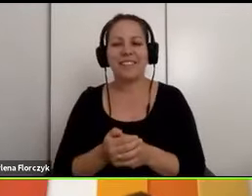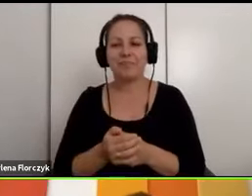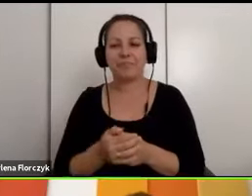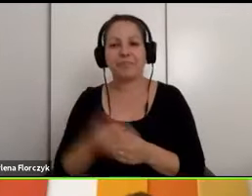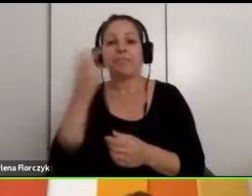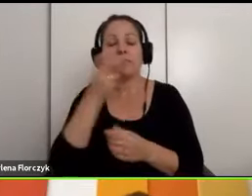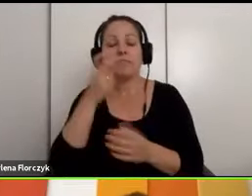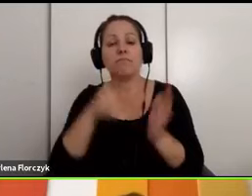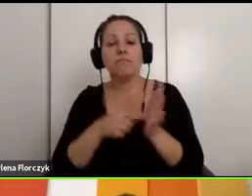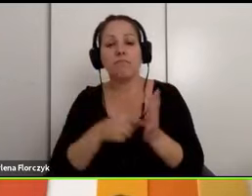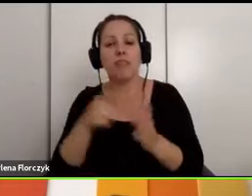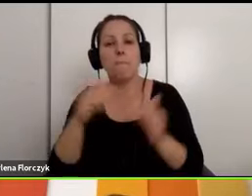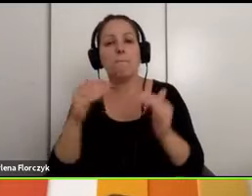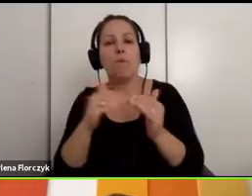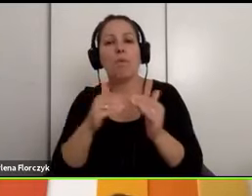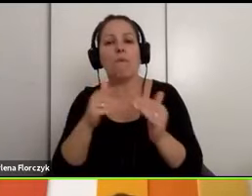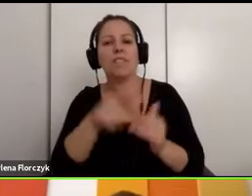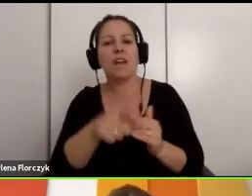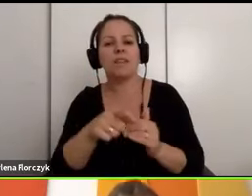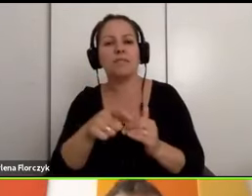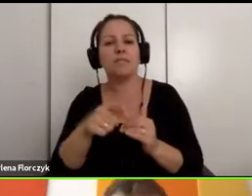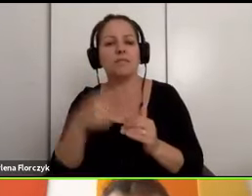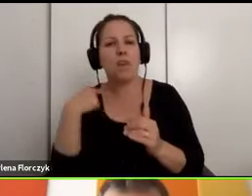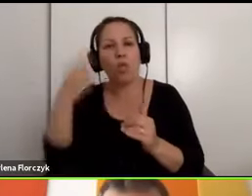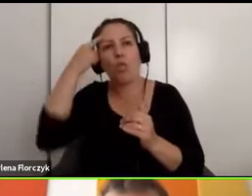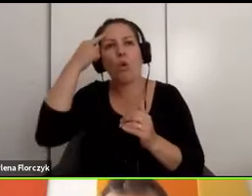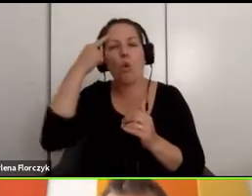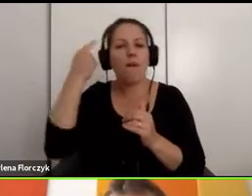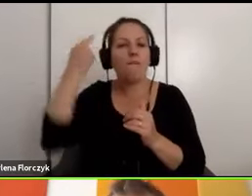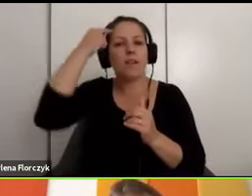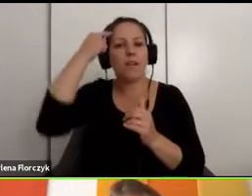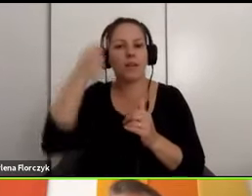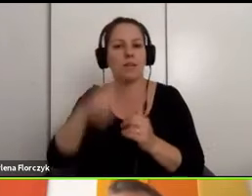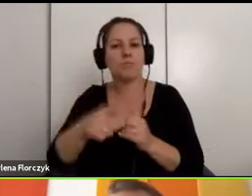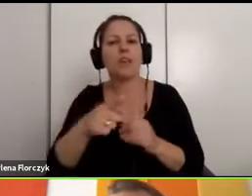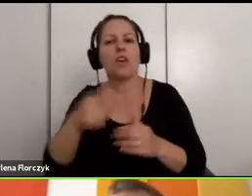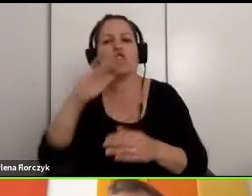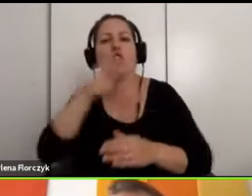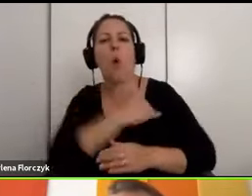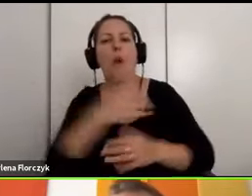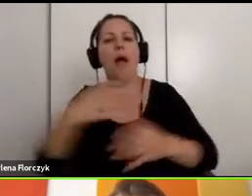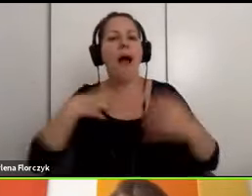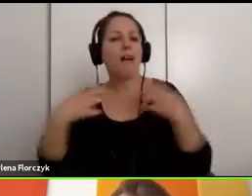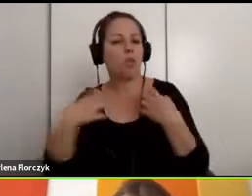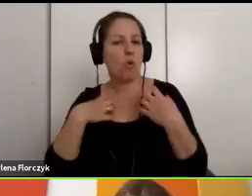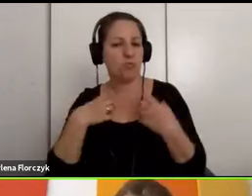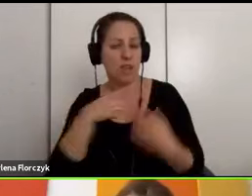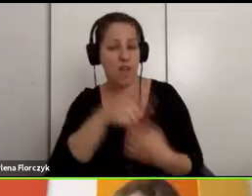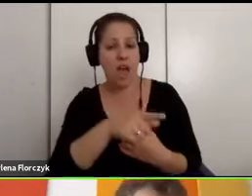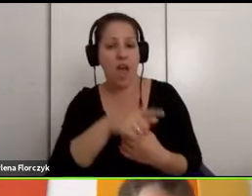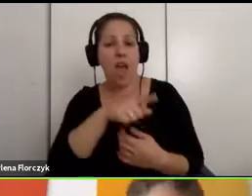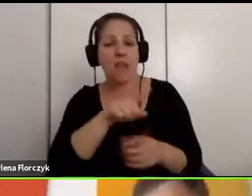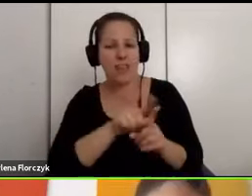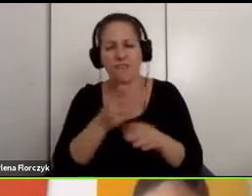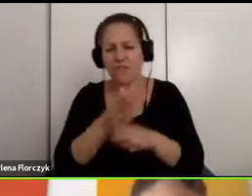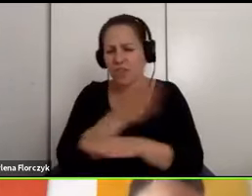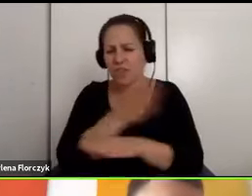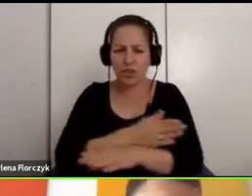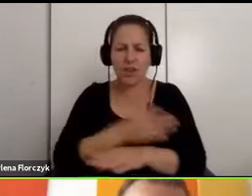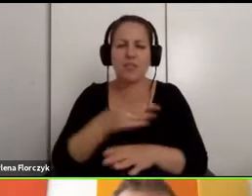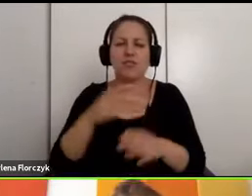Ciekawe jest porównanie, które też mi przychodzi do głowy a propos szkół aktorskich, żeby porównywać to też z wcześniejszym